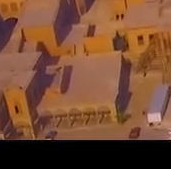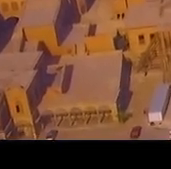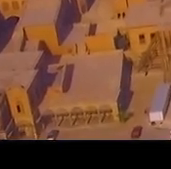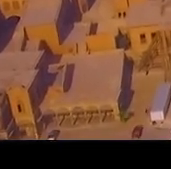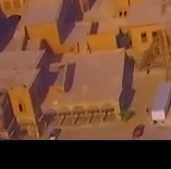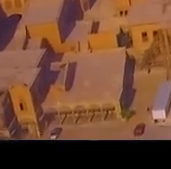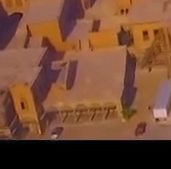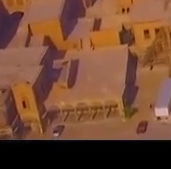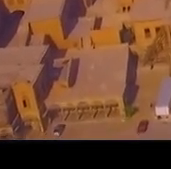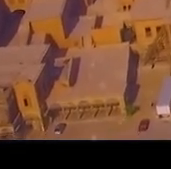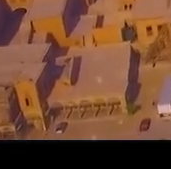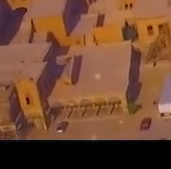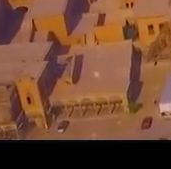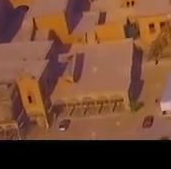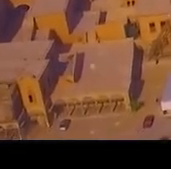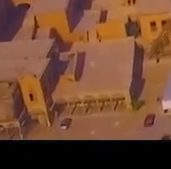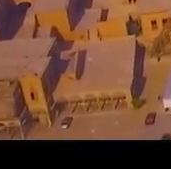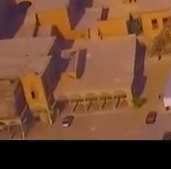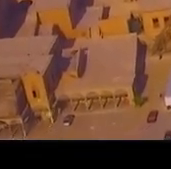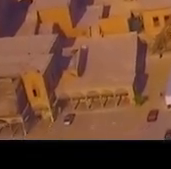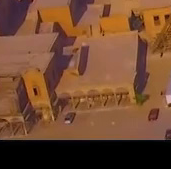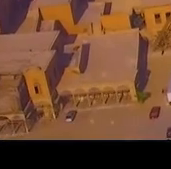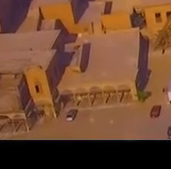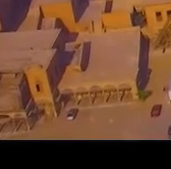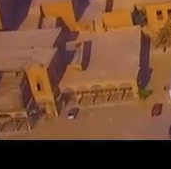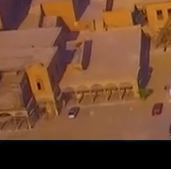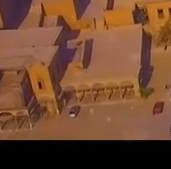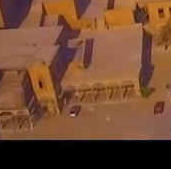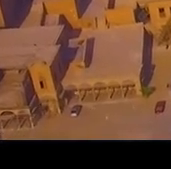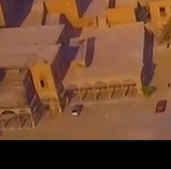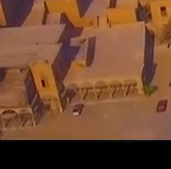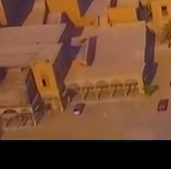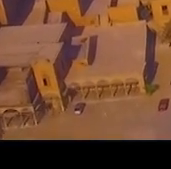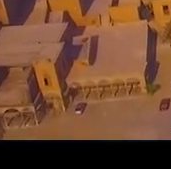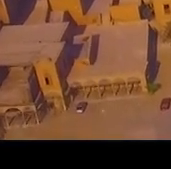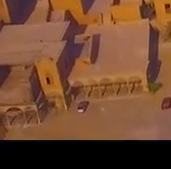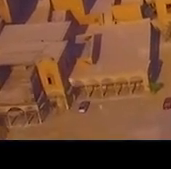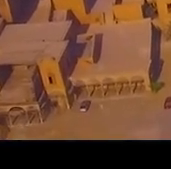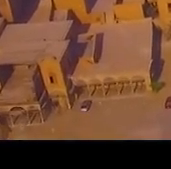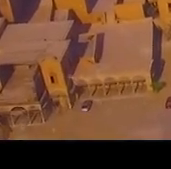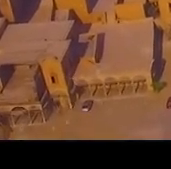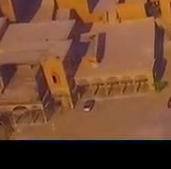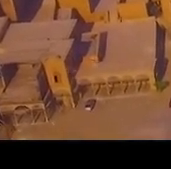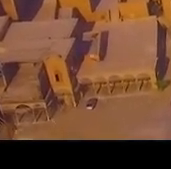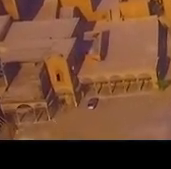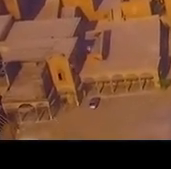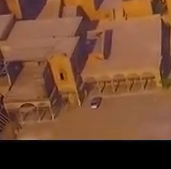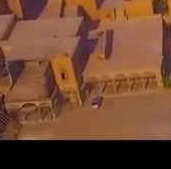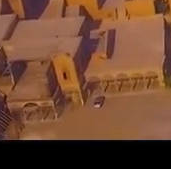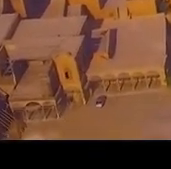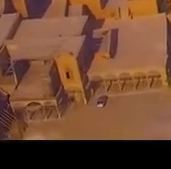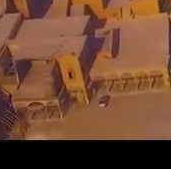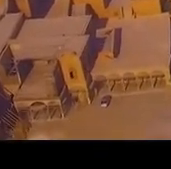المبعوث رحمه للعالمين اللهم امين